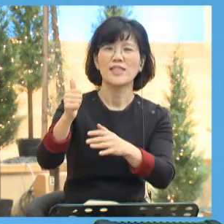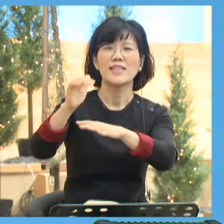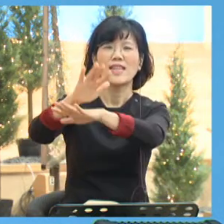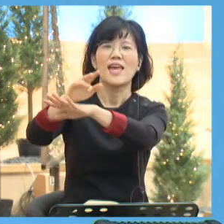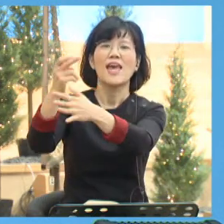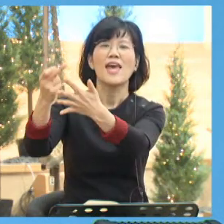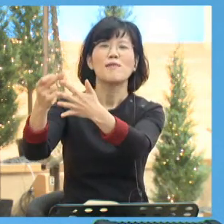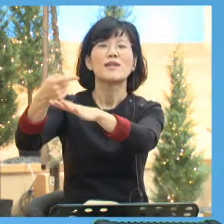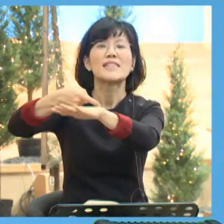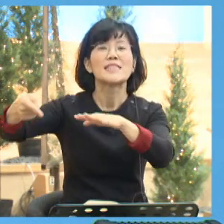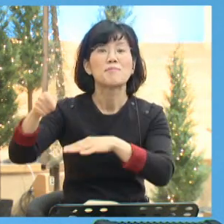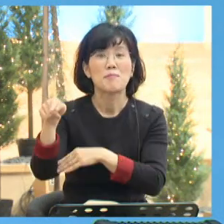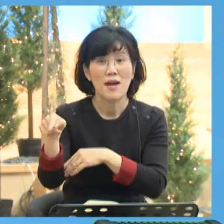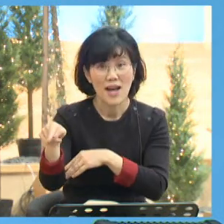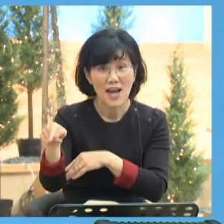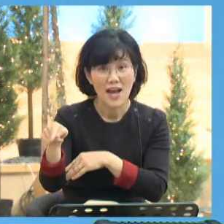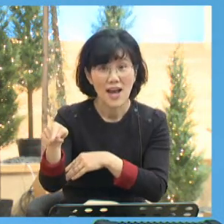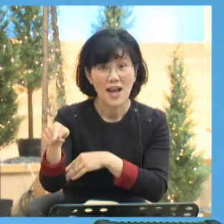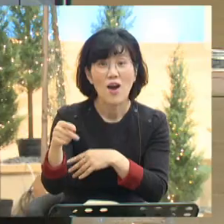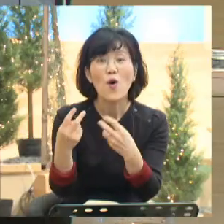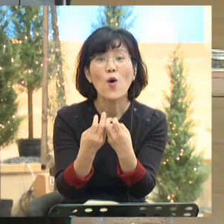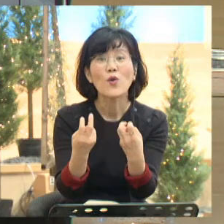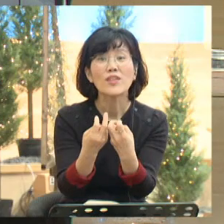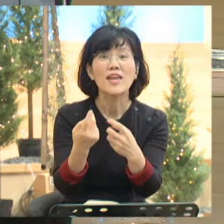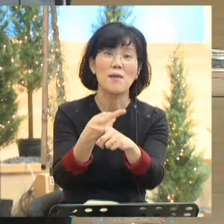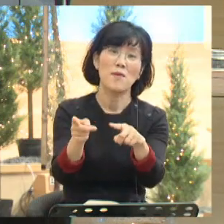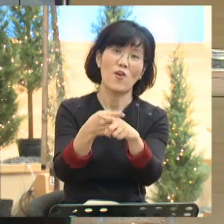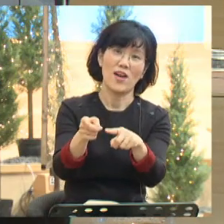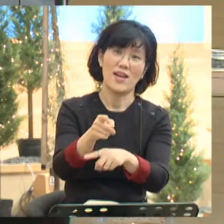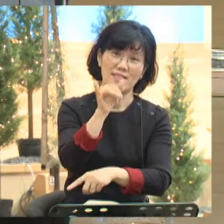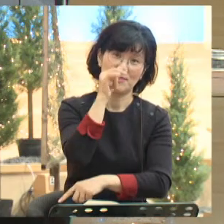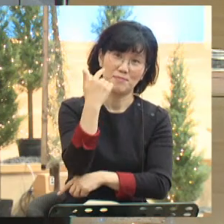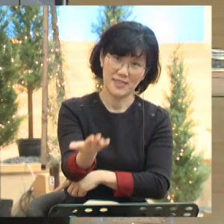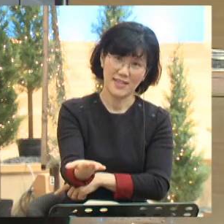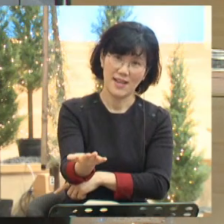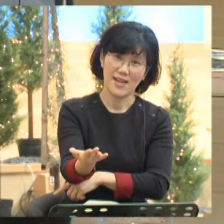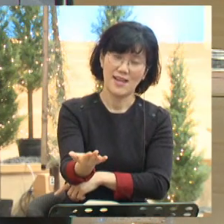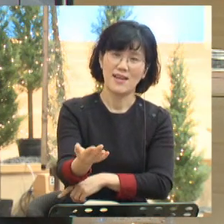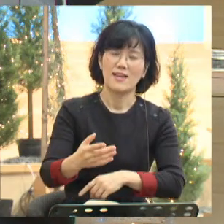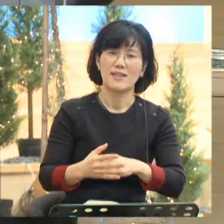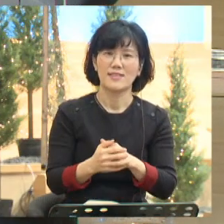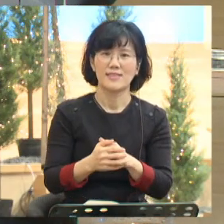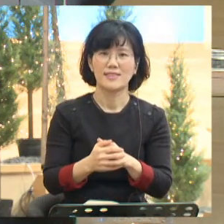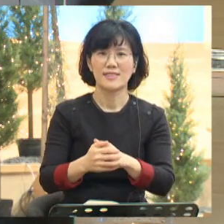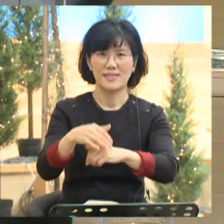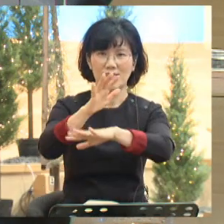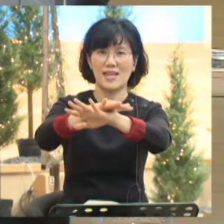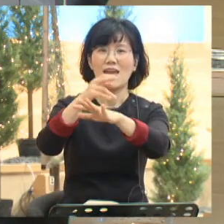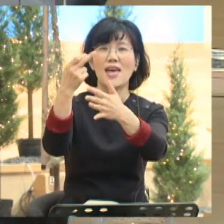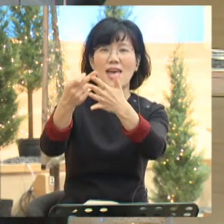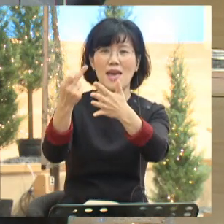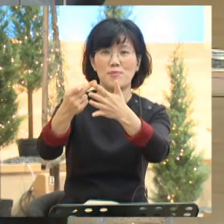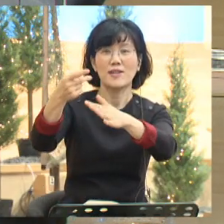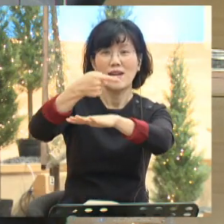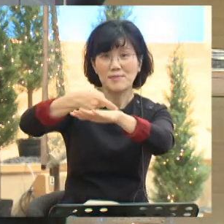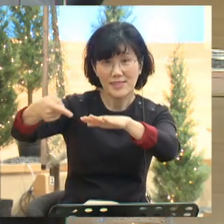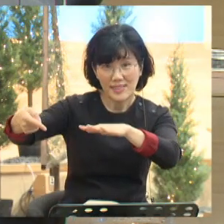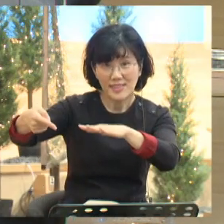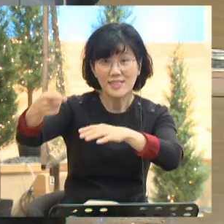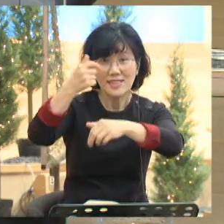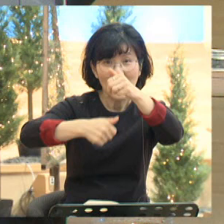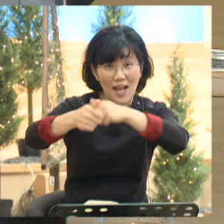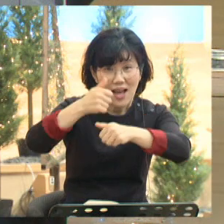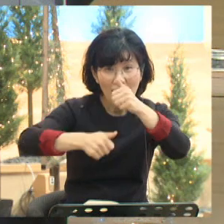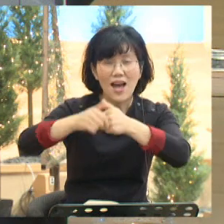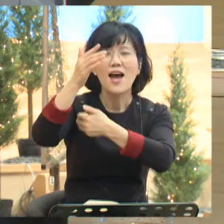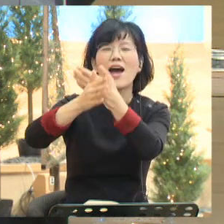지파 성경의 어떻게 평가하는가 1 볼까요 자 에브라임 자손 은 지휘자 에브라임 사손은